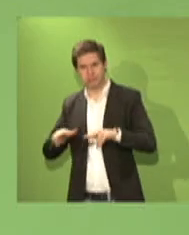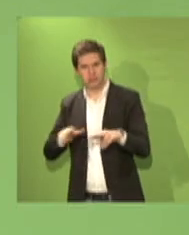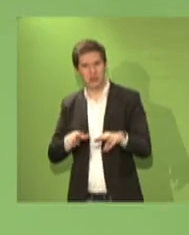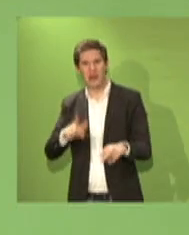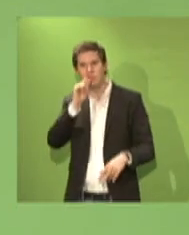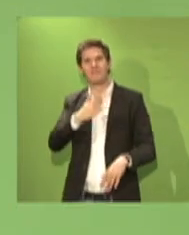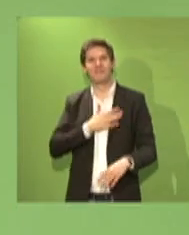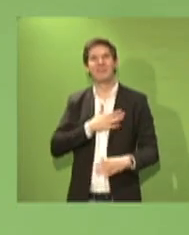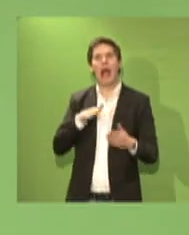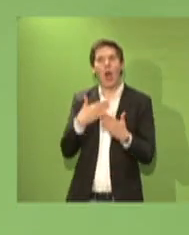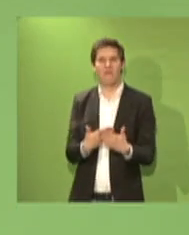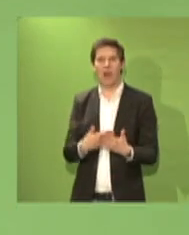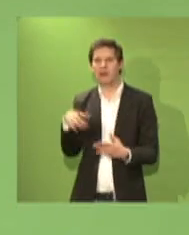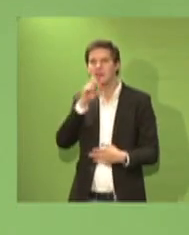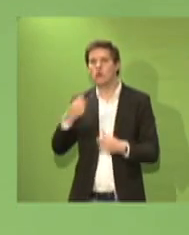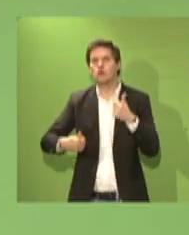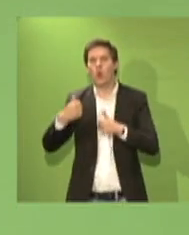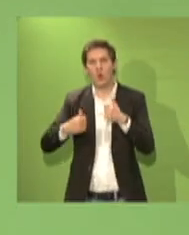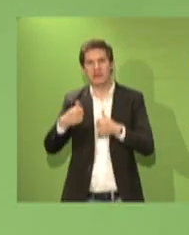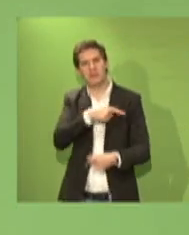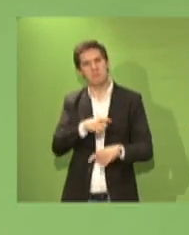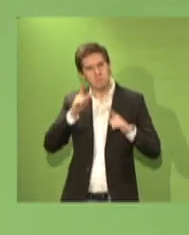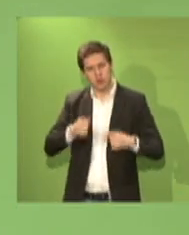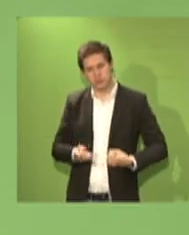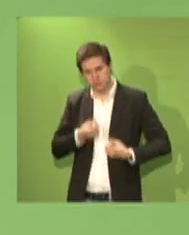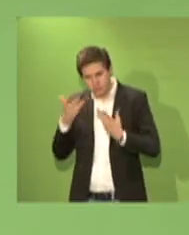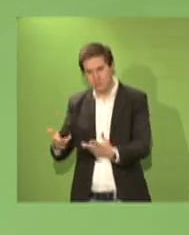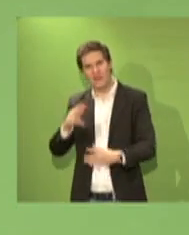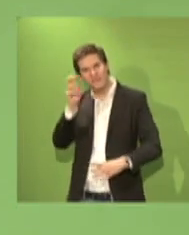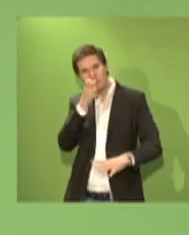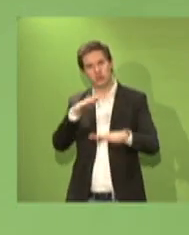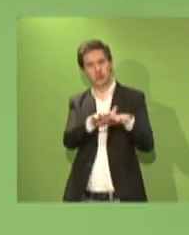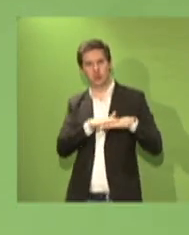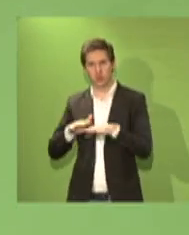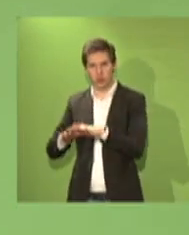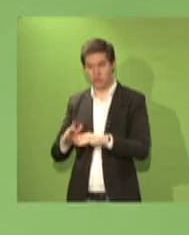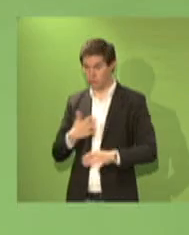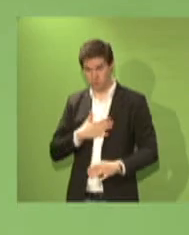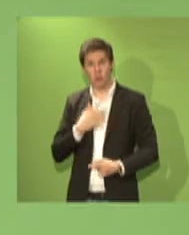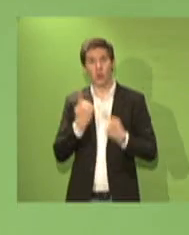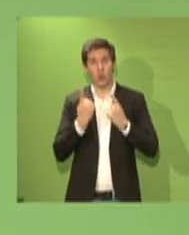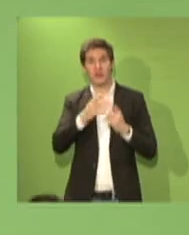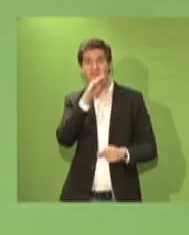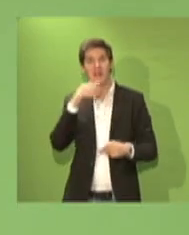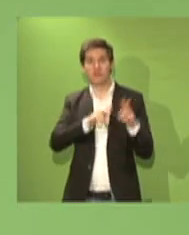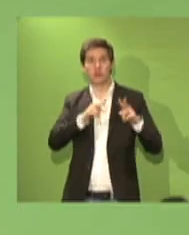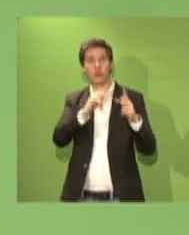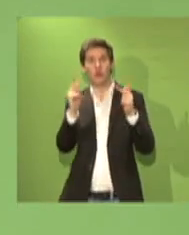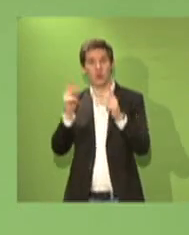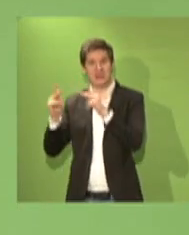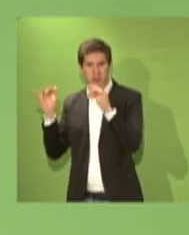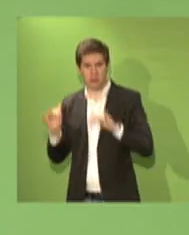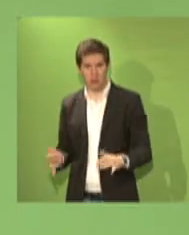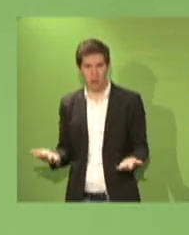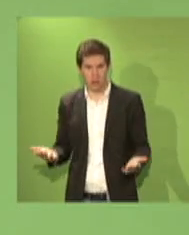und nicht als Konkurrenz, wenn sich solche Strukturen schaffen. Ich glaube, da haben Grüne die Konzepte für, auch innerhalb dieser Koalition.